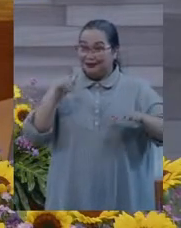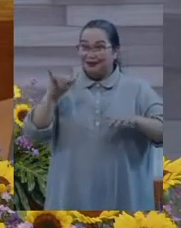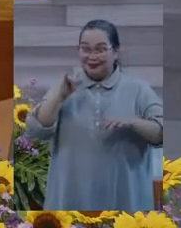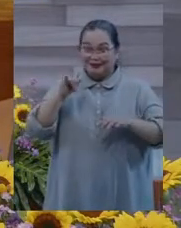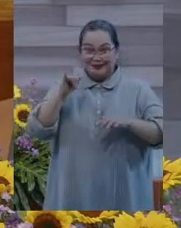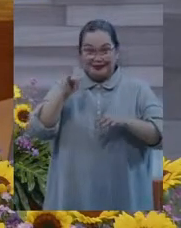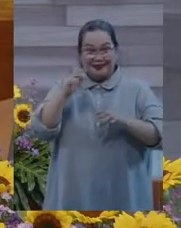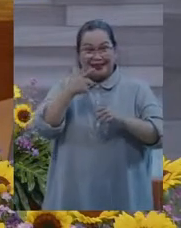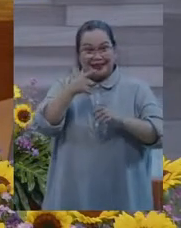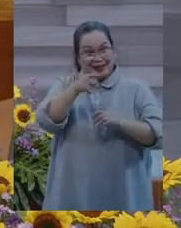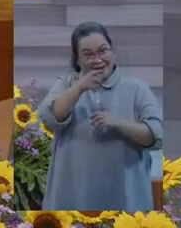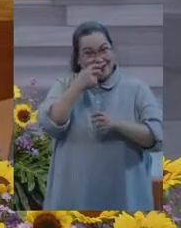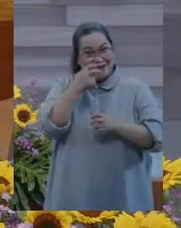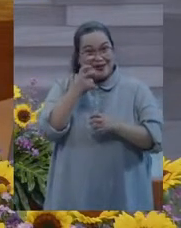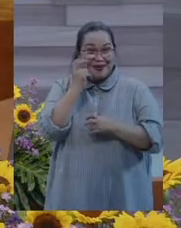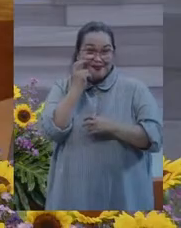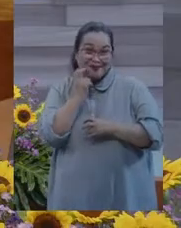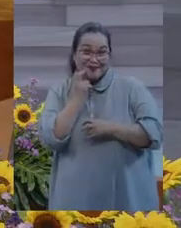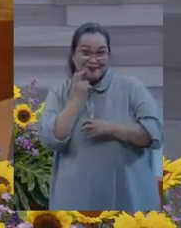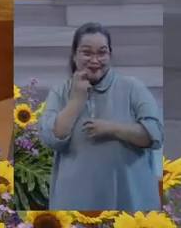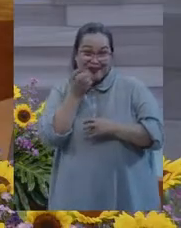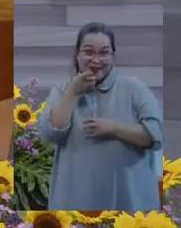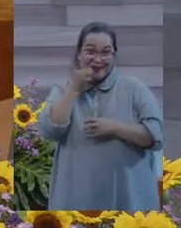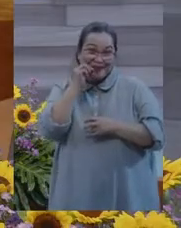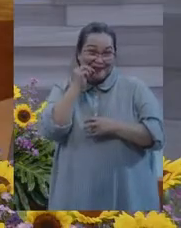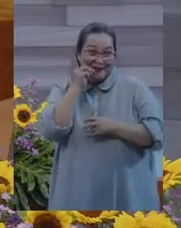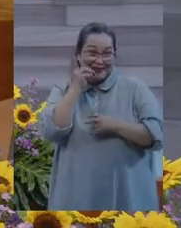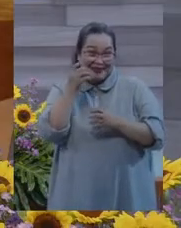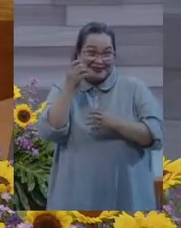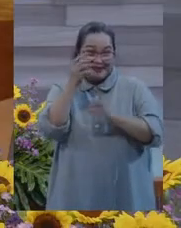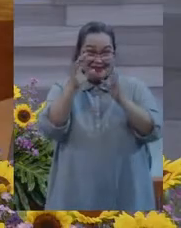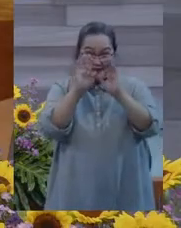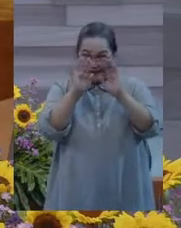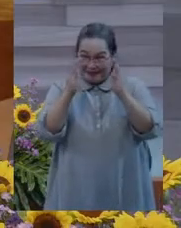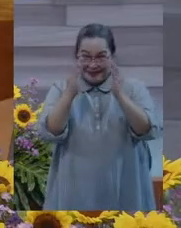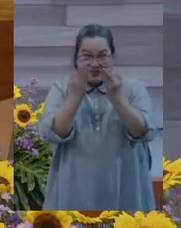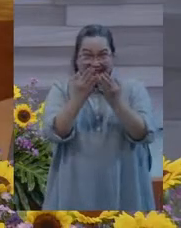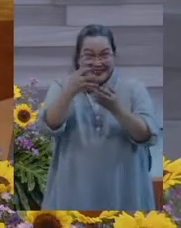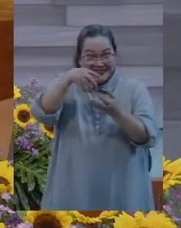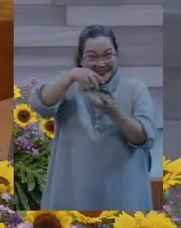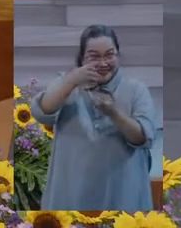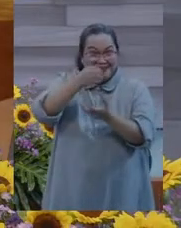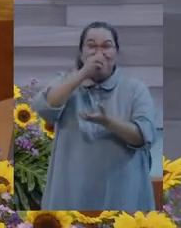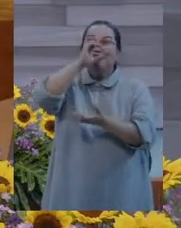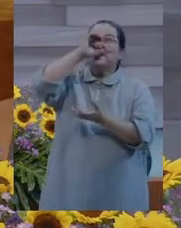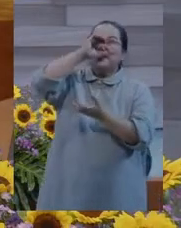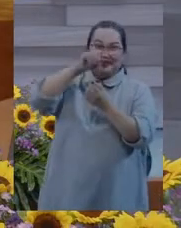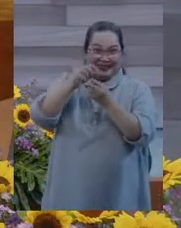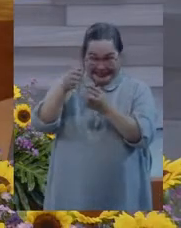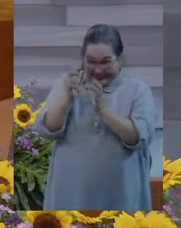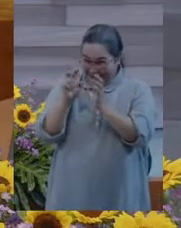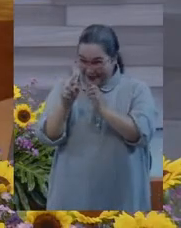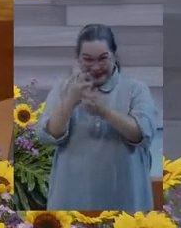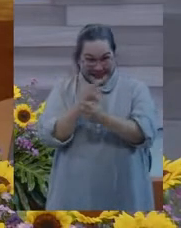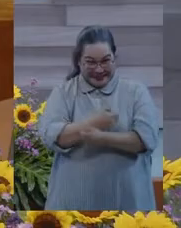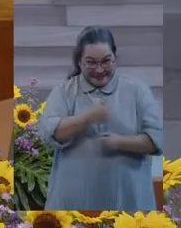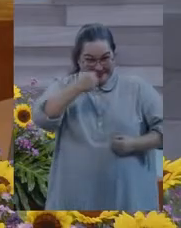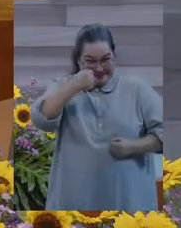ang isa sa ilang anghel na pinangalanan sa Biblia. Ang isa pang anghel ay si